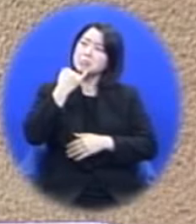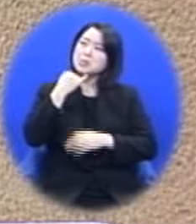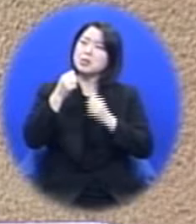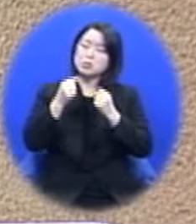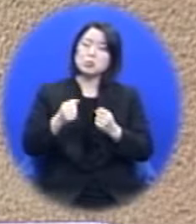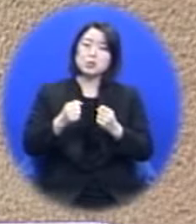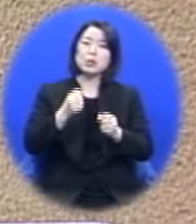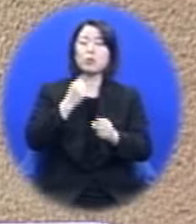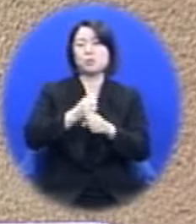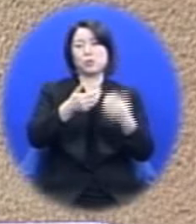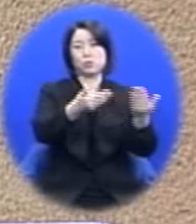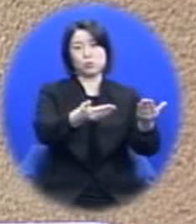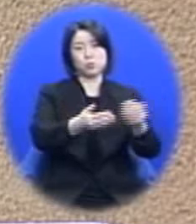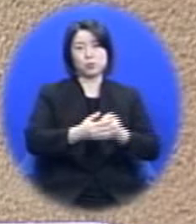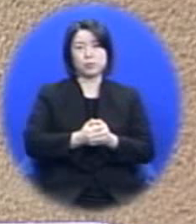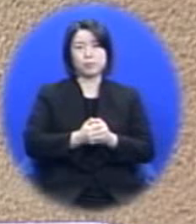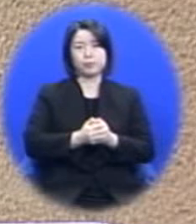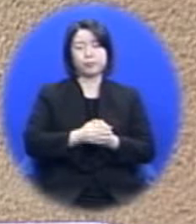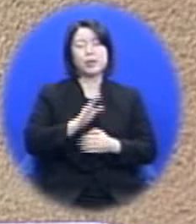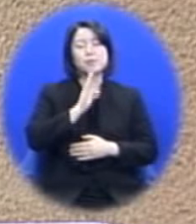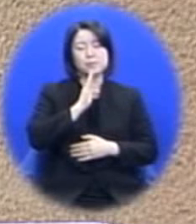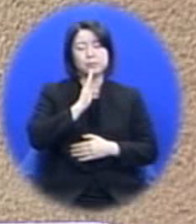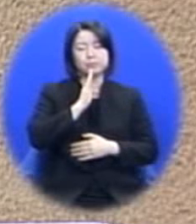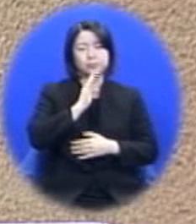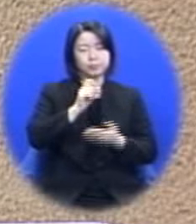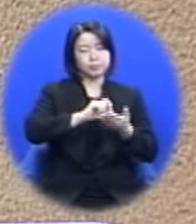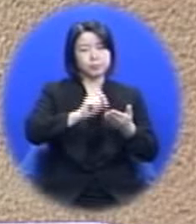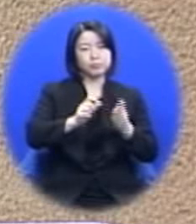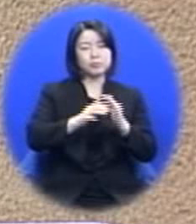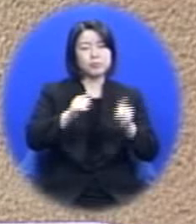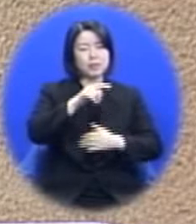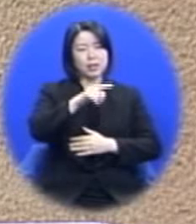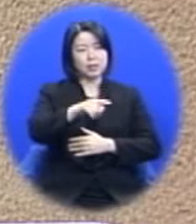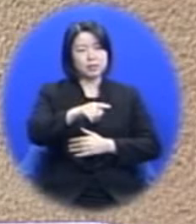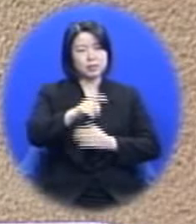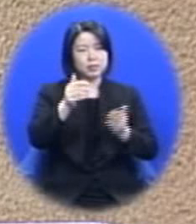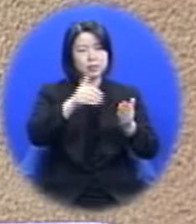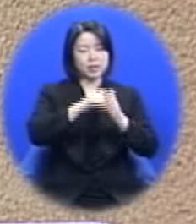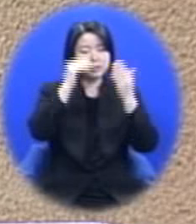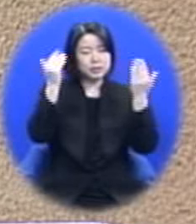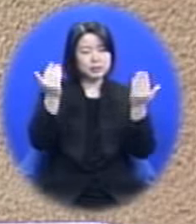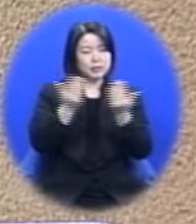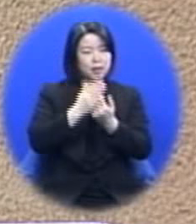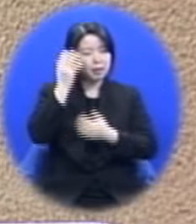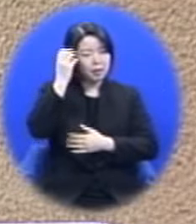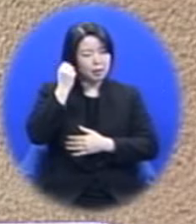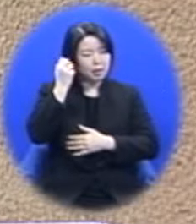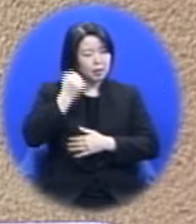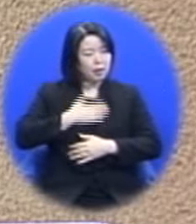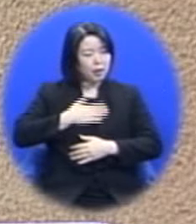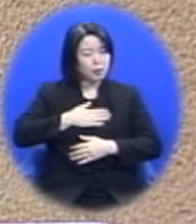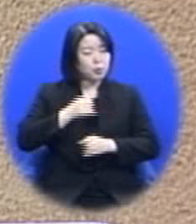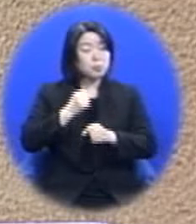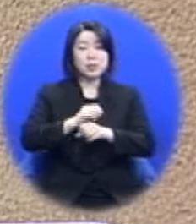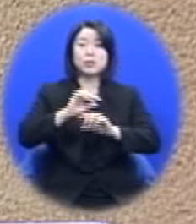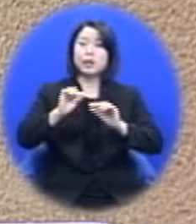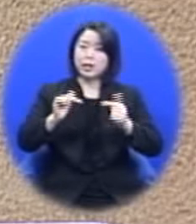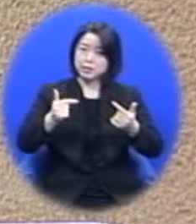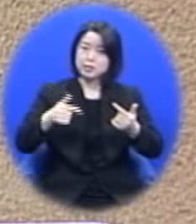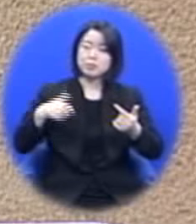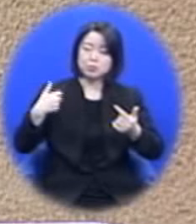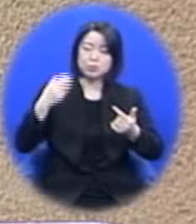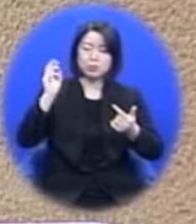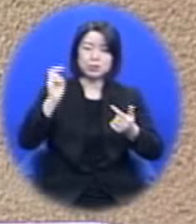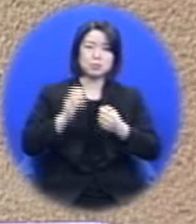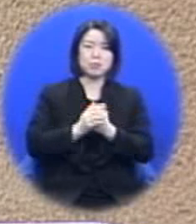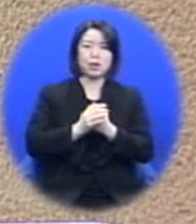있잖아요. 물론 작가가 그것까지 다 꿰뚫어 알고 있으리라고는 생각을 안 합니다만 그는